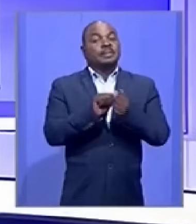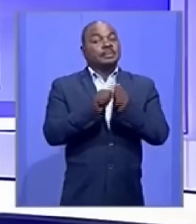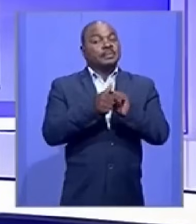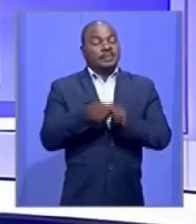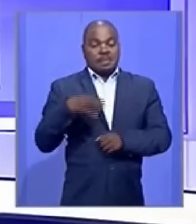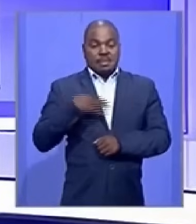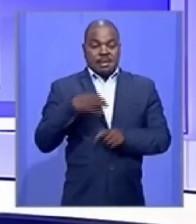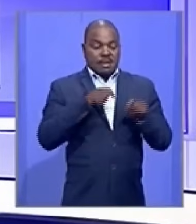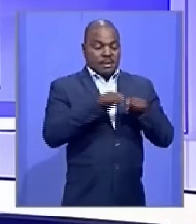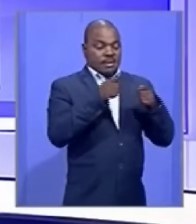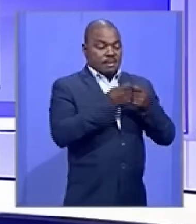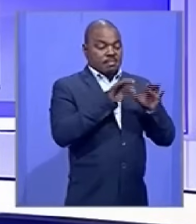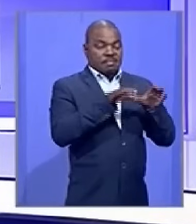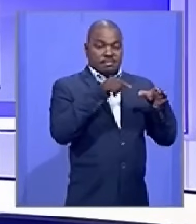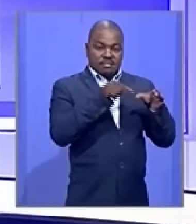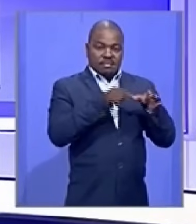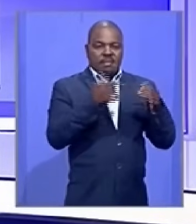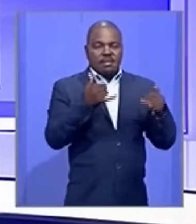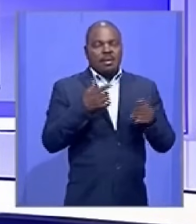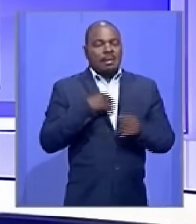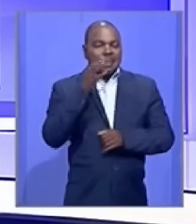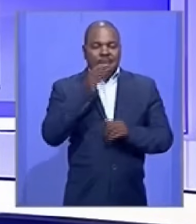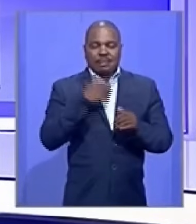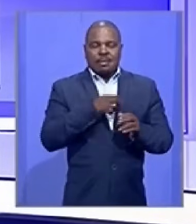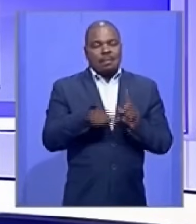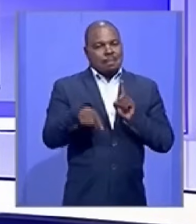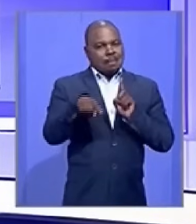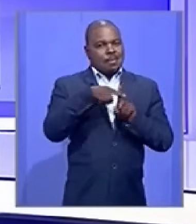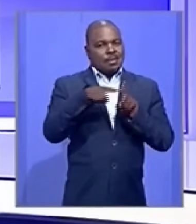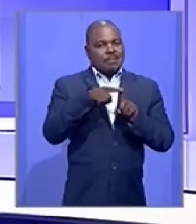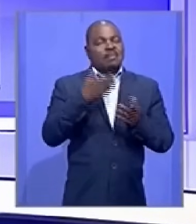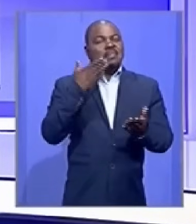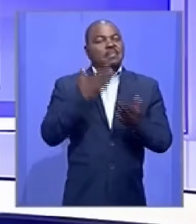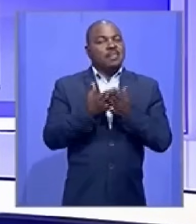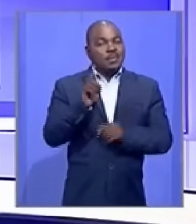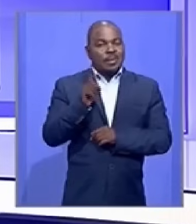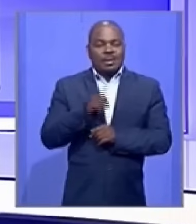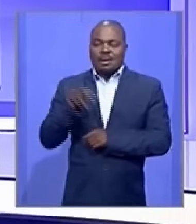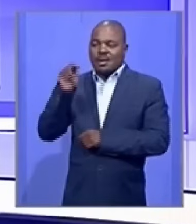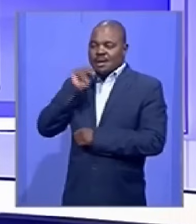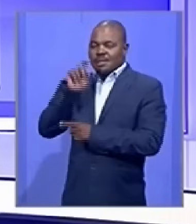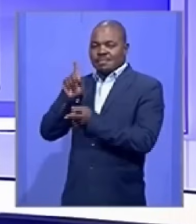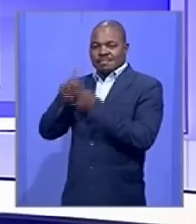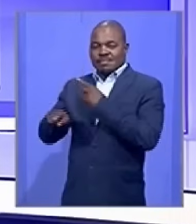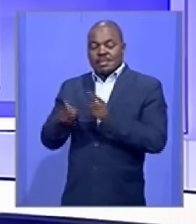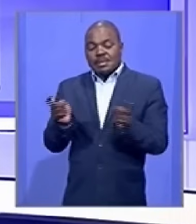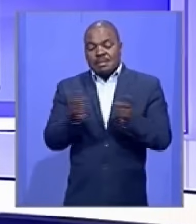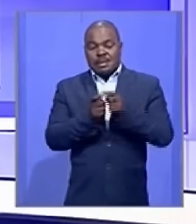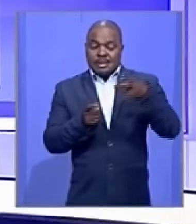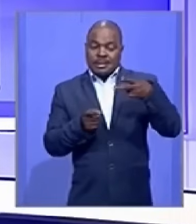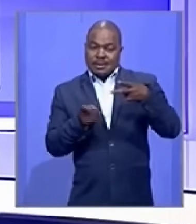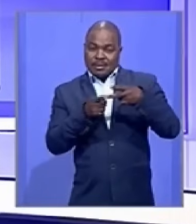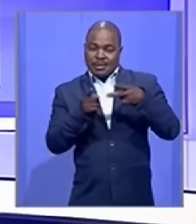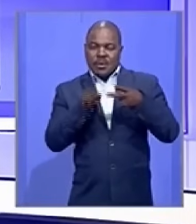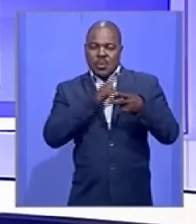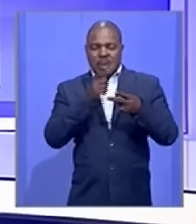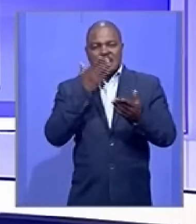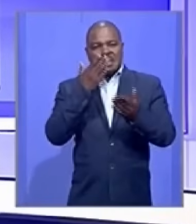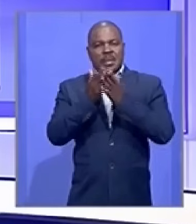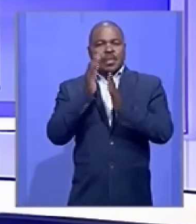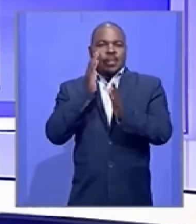Dipapading re fumana hore banyana ba re ba ikutlwa ba na le tshepo e tileng ya hore ba tla hlola Nigeria papading ya loto la bobedi e le ho ipea monyetleng wa ho